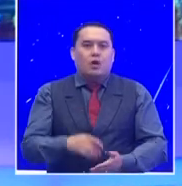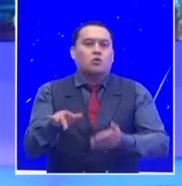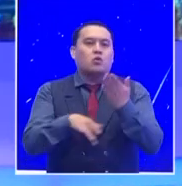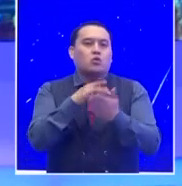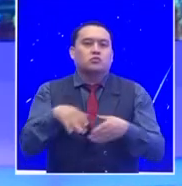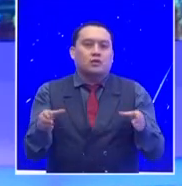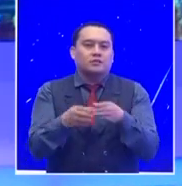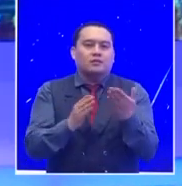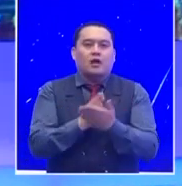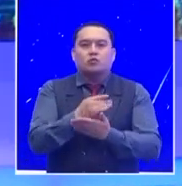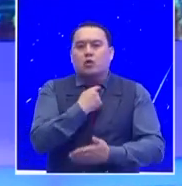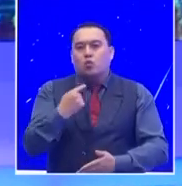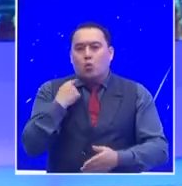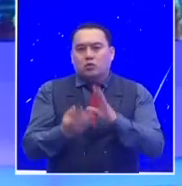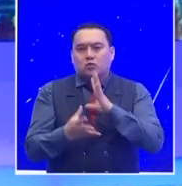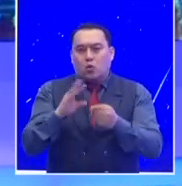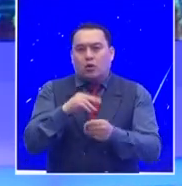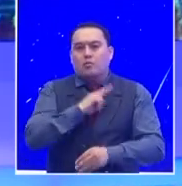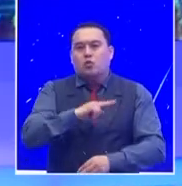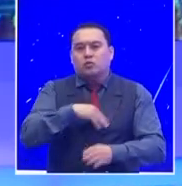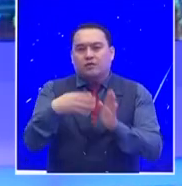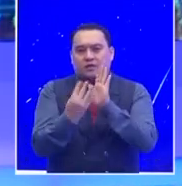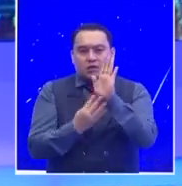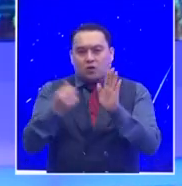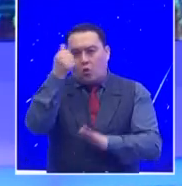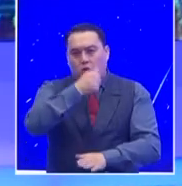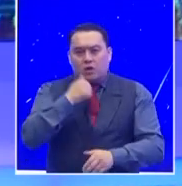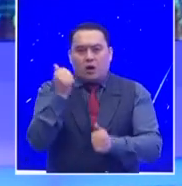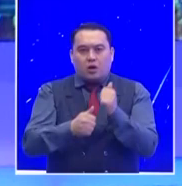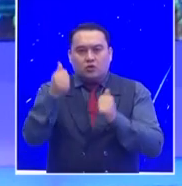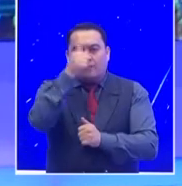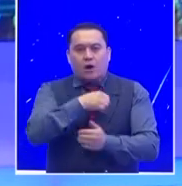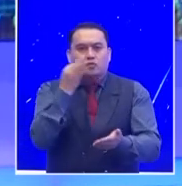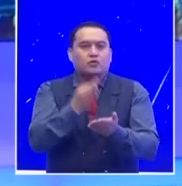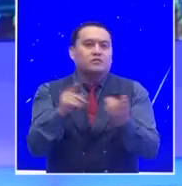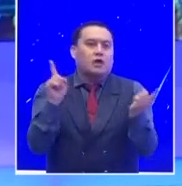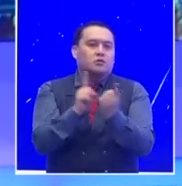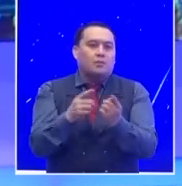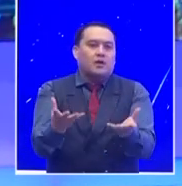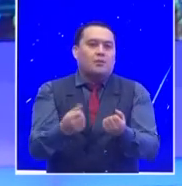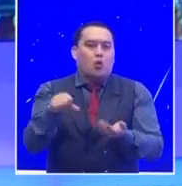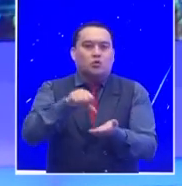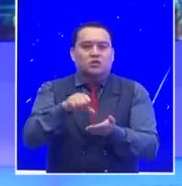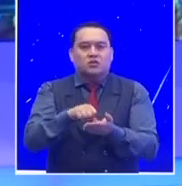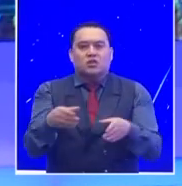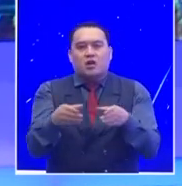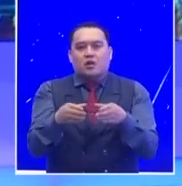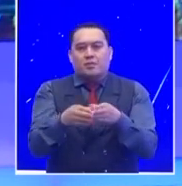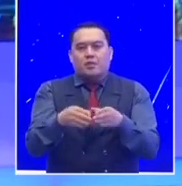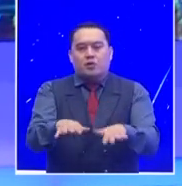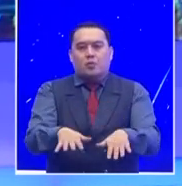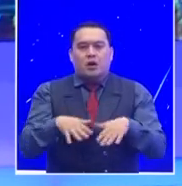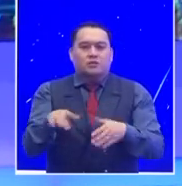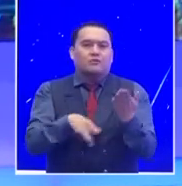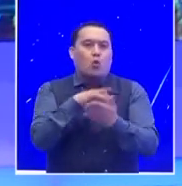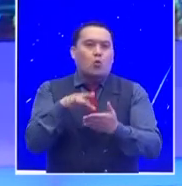совет ветеранов Талдыкургана подвели итоги работы за 2019 год. В ежегодной отчетной встрече принимали участие члены